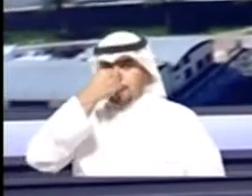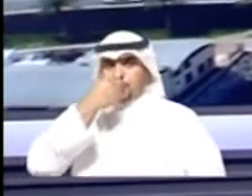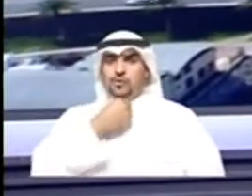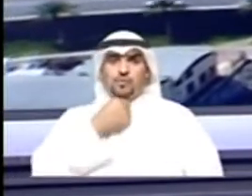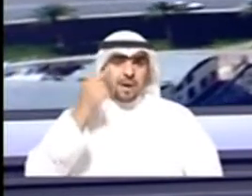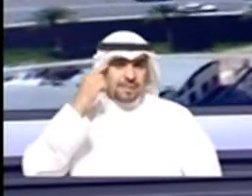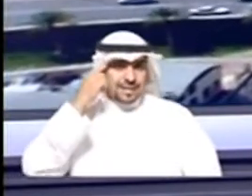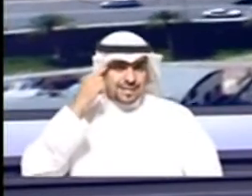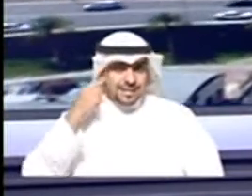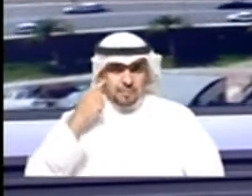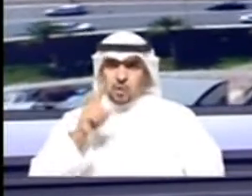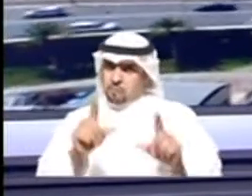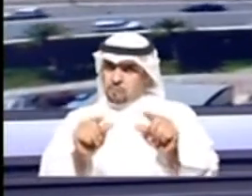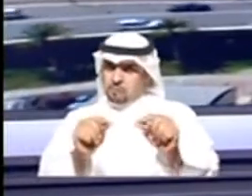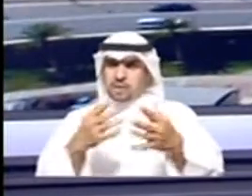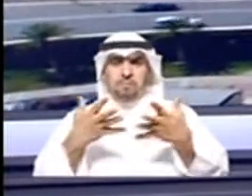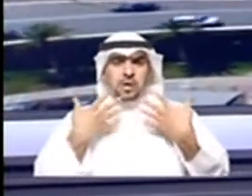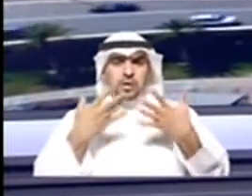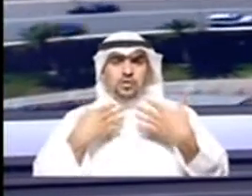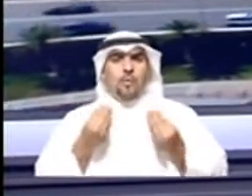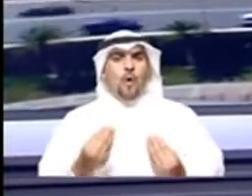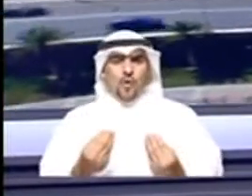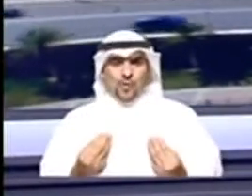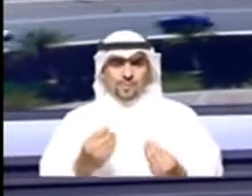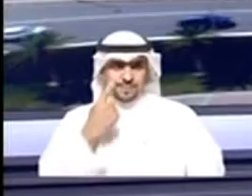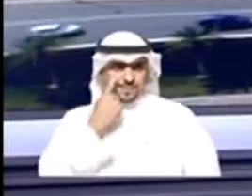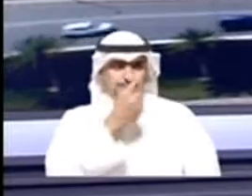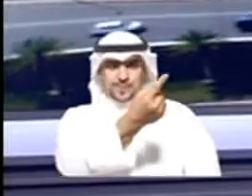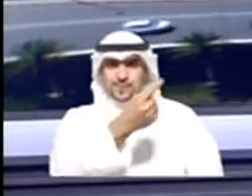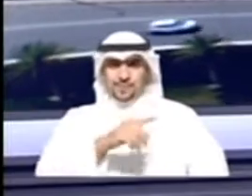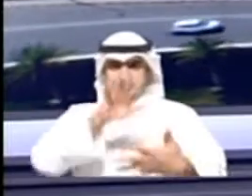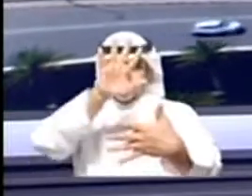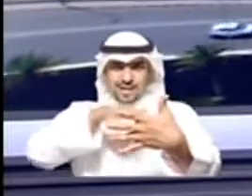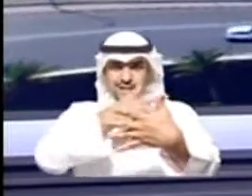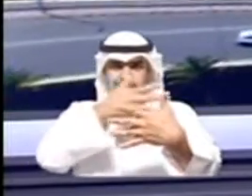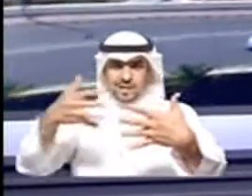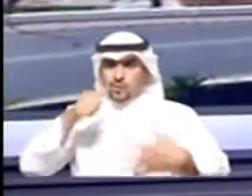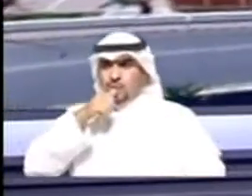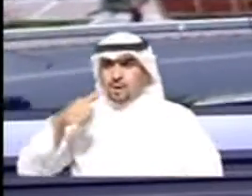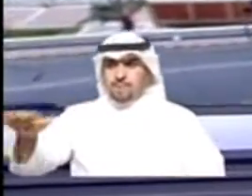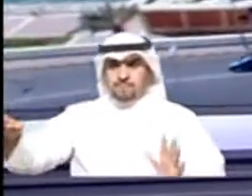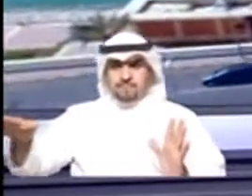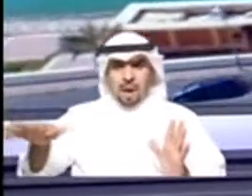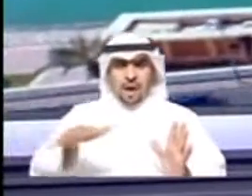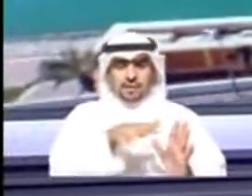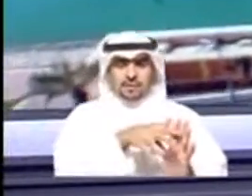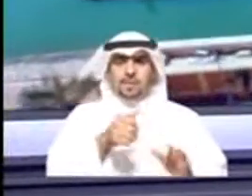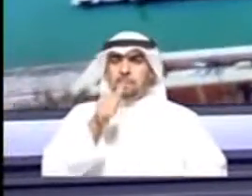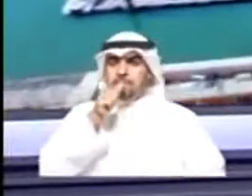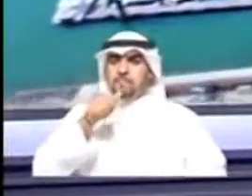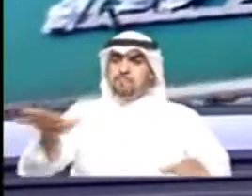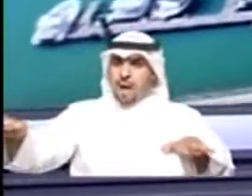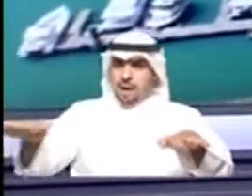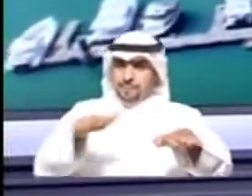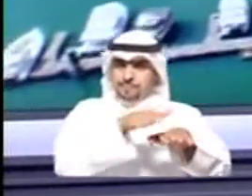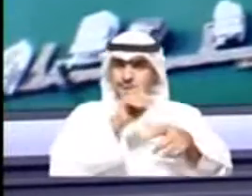خلال 24 ساعة القادمة راح يكون خفيف إلى معتدل الموج، يصل ارتفاع الموج ما بين 1 إلى 4 قدم نهارا، أما بعد منتصف يوم